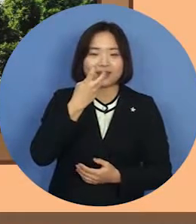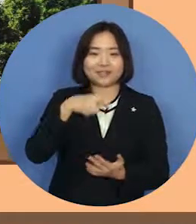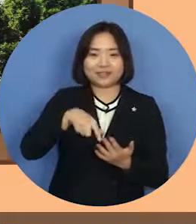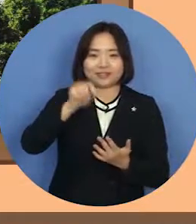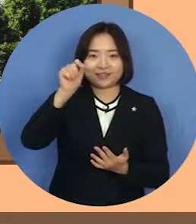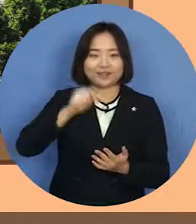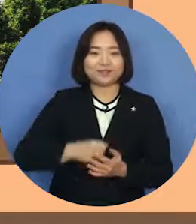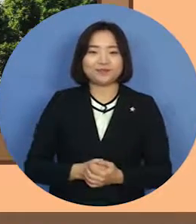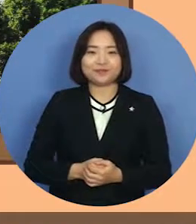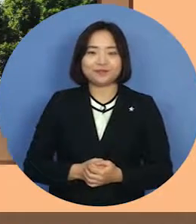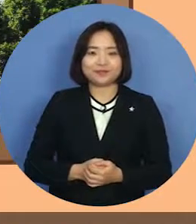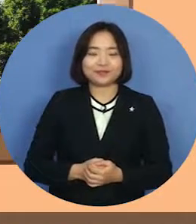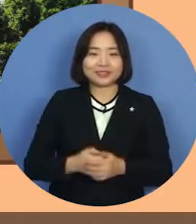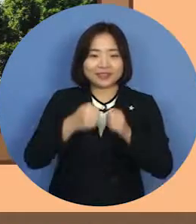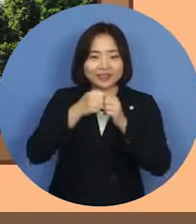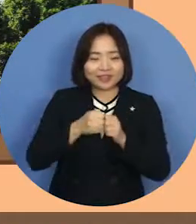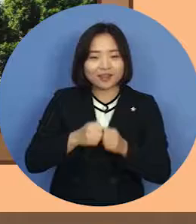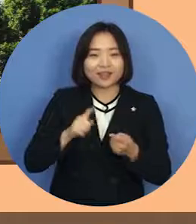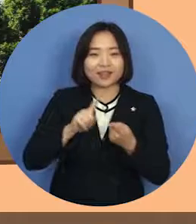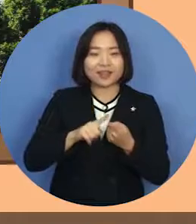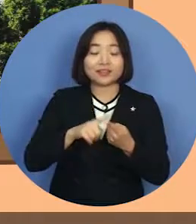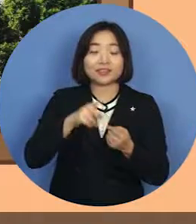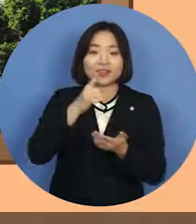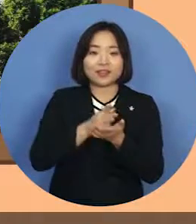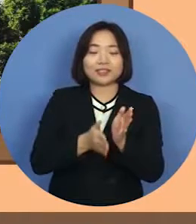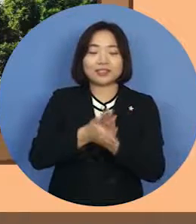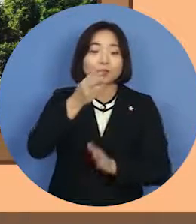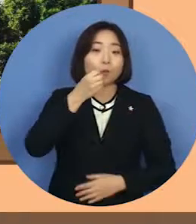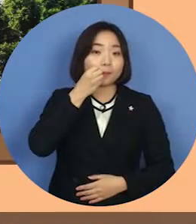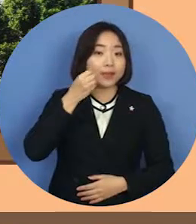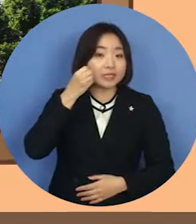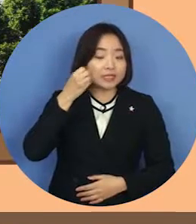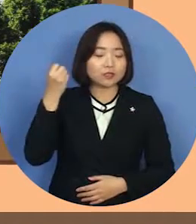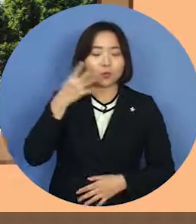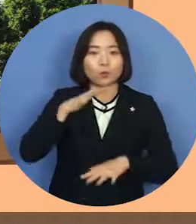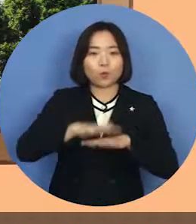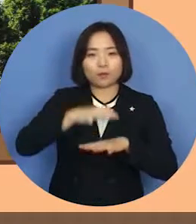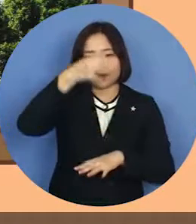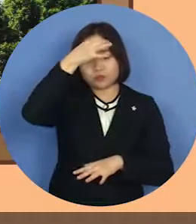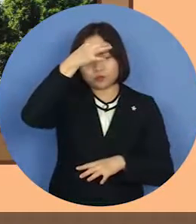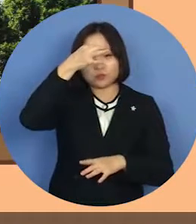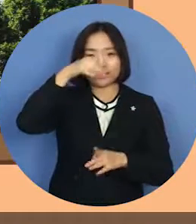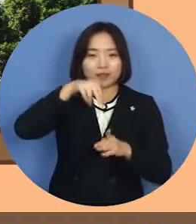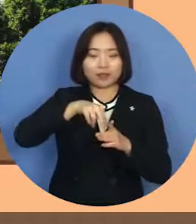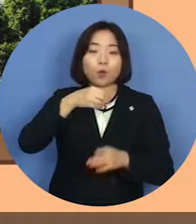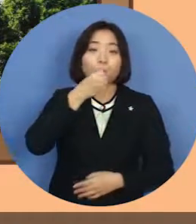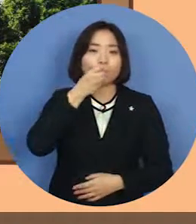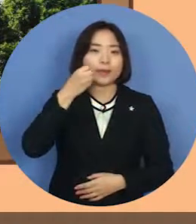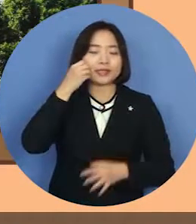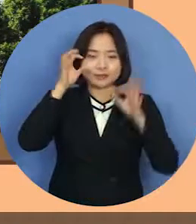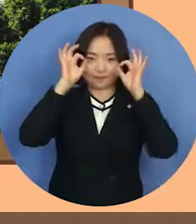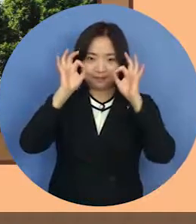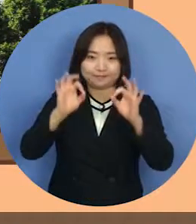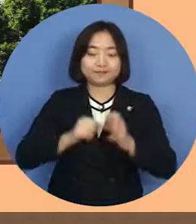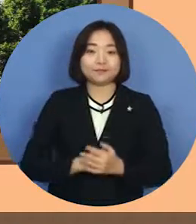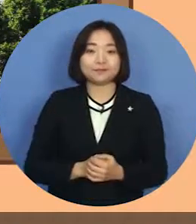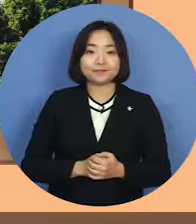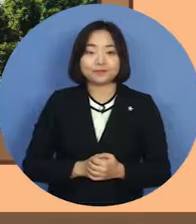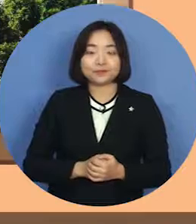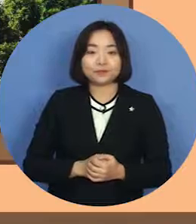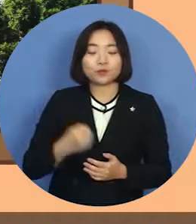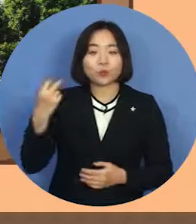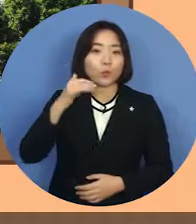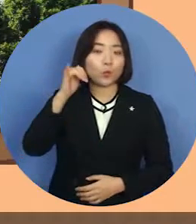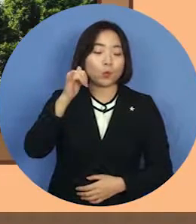농업산학협동심의회에서 선정할 예정이며 기타 자세한 사항은 천안시청 홈페이지 또는 농업기술센터 홈페이지를 참고하거나